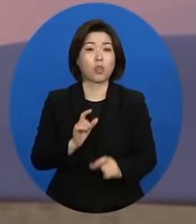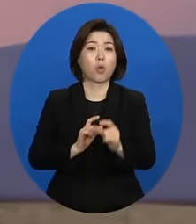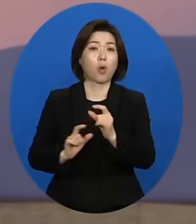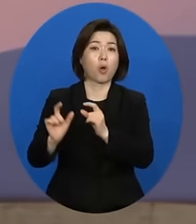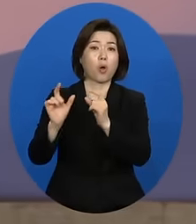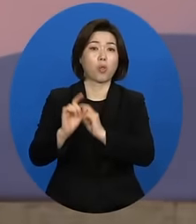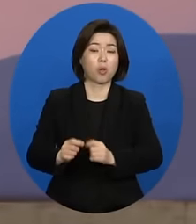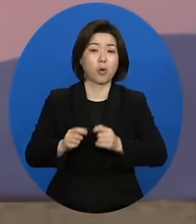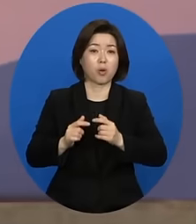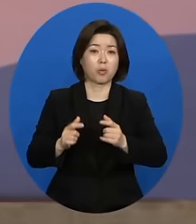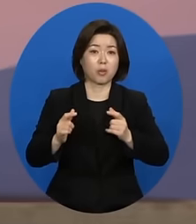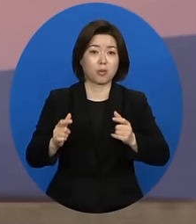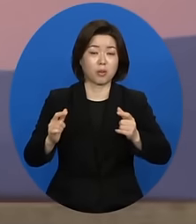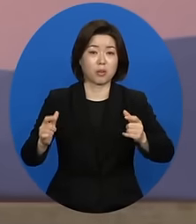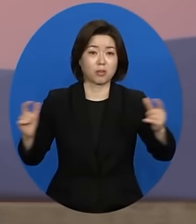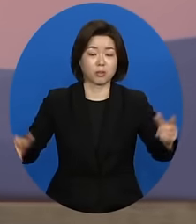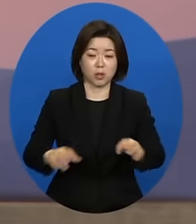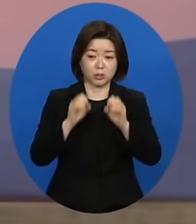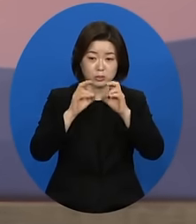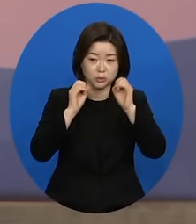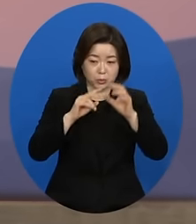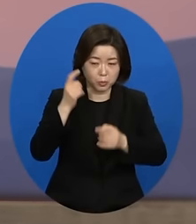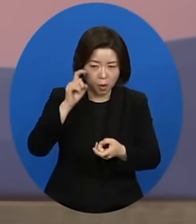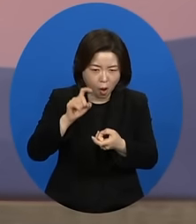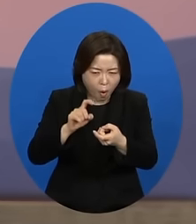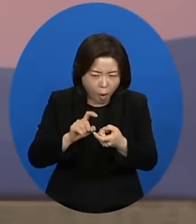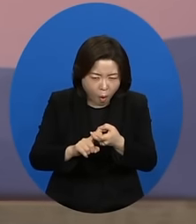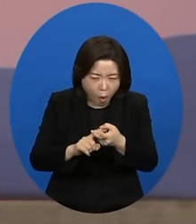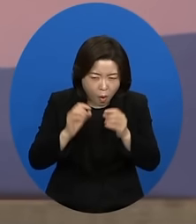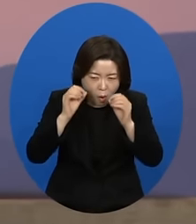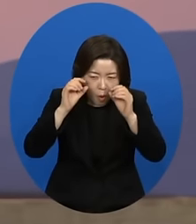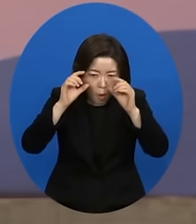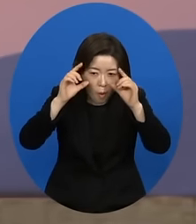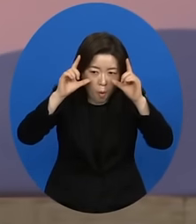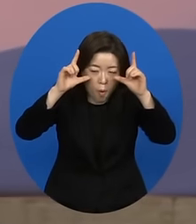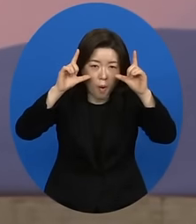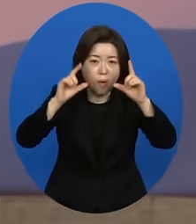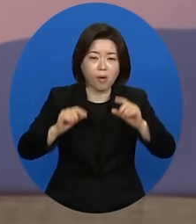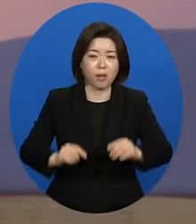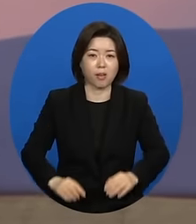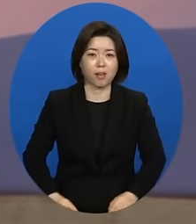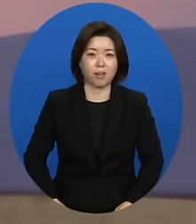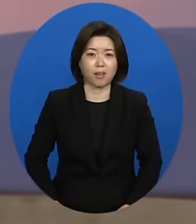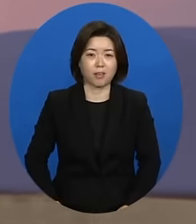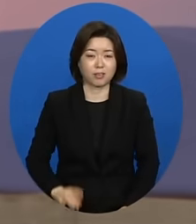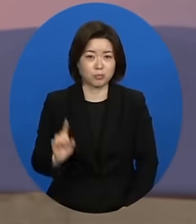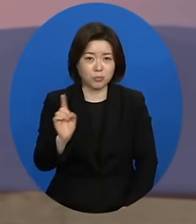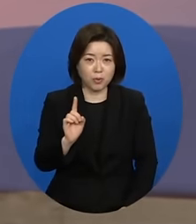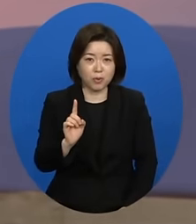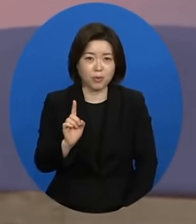점점 선교에 관심을 갖기 시작하더니 웬걸?